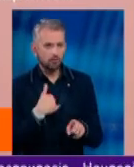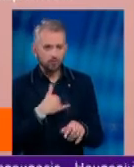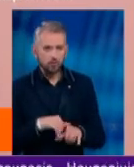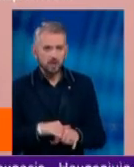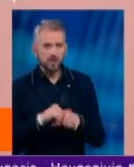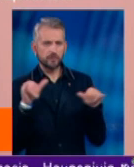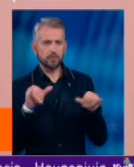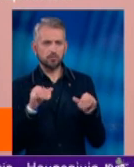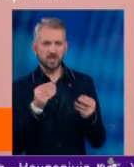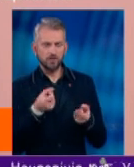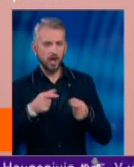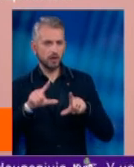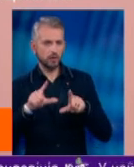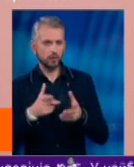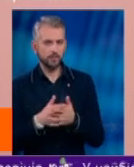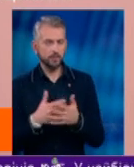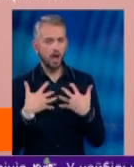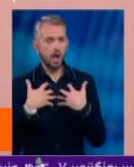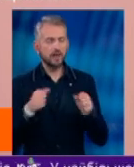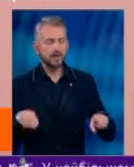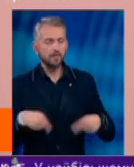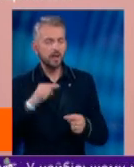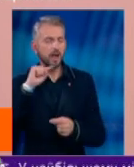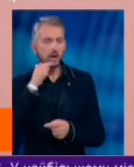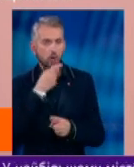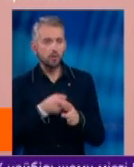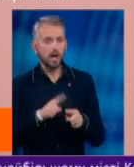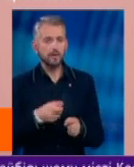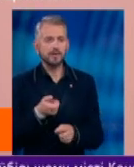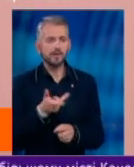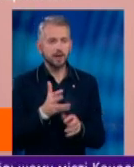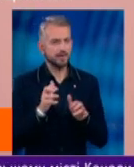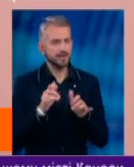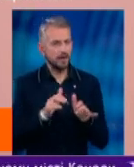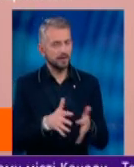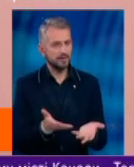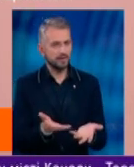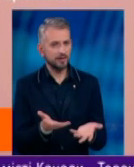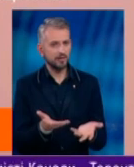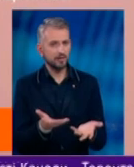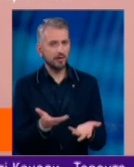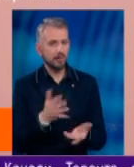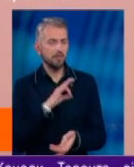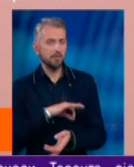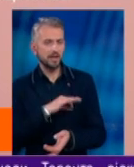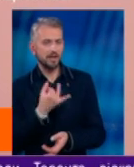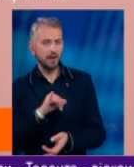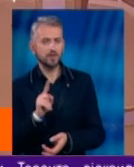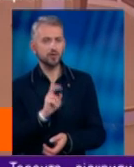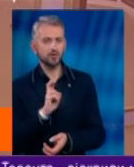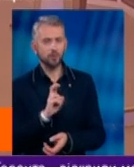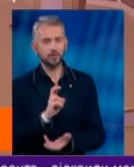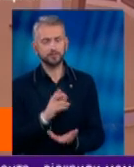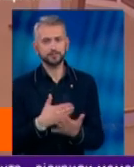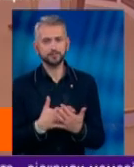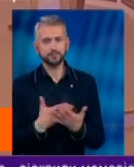То есть оздоровление экономики, я же говорю, это ряд действий, ряд каких-то применений для того, чтобы,